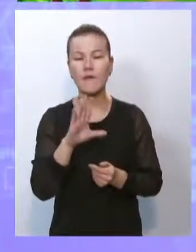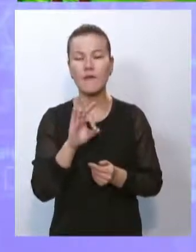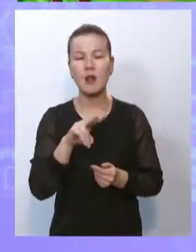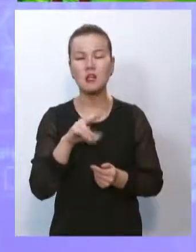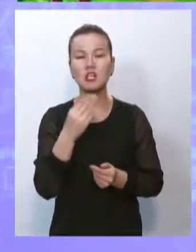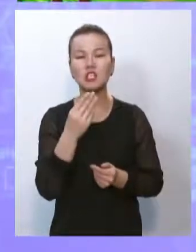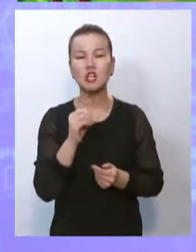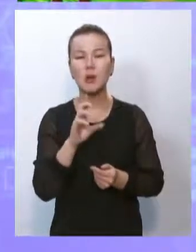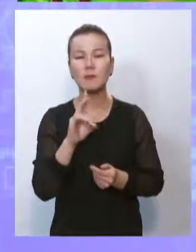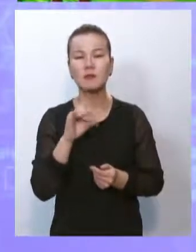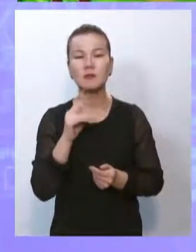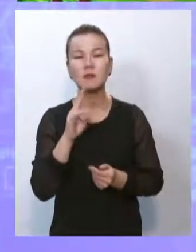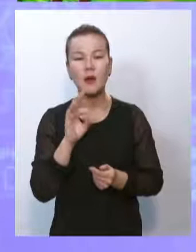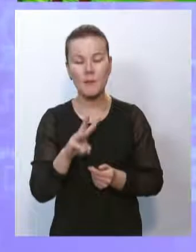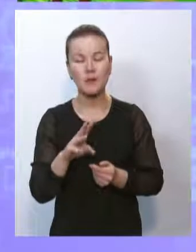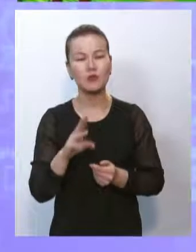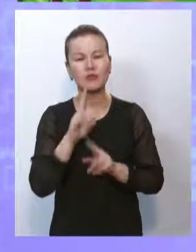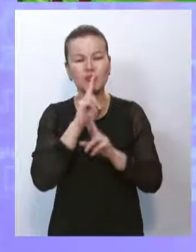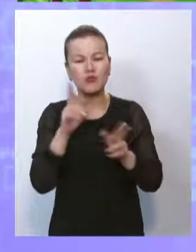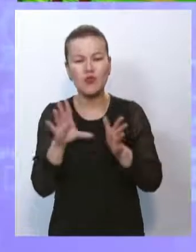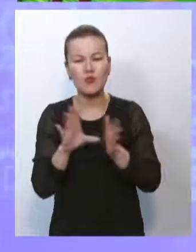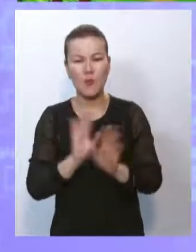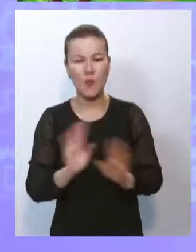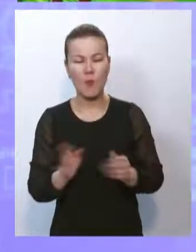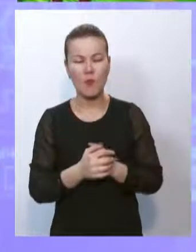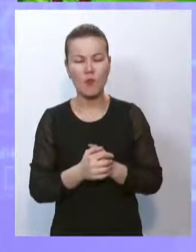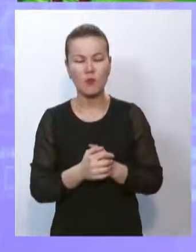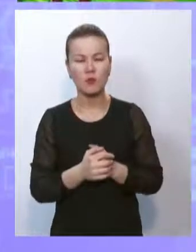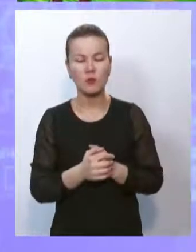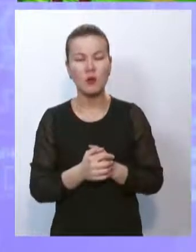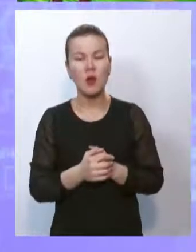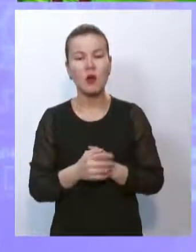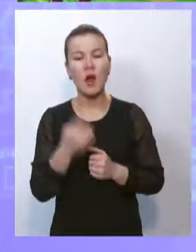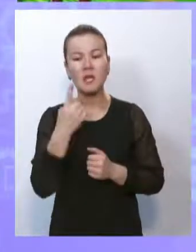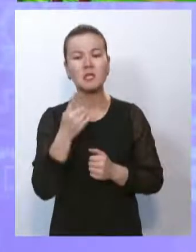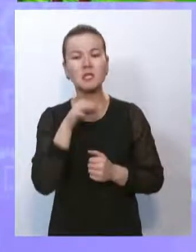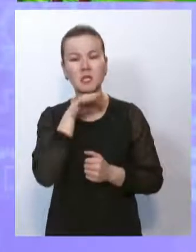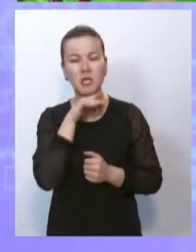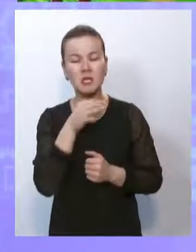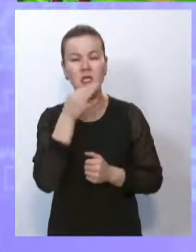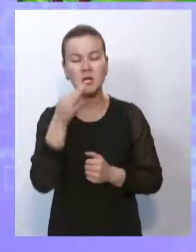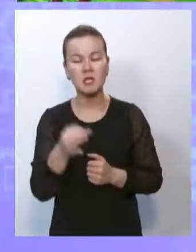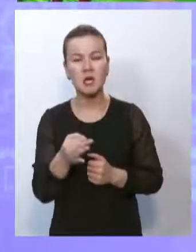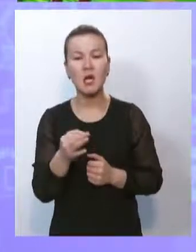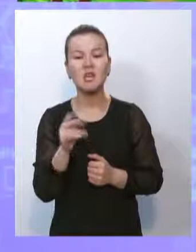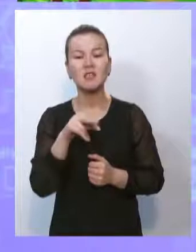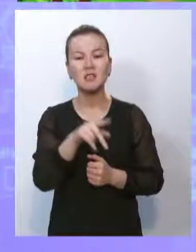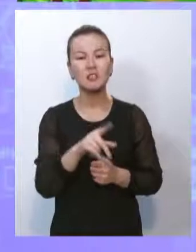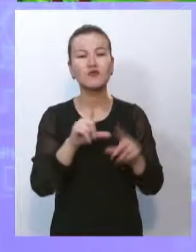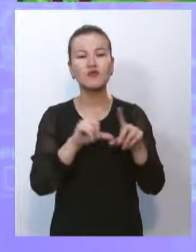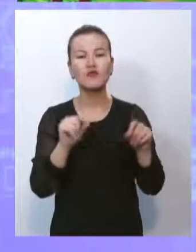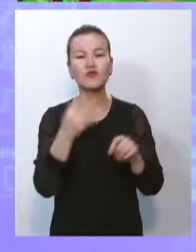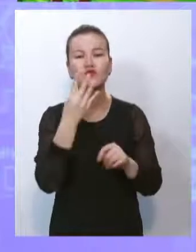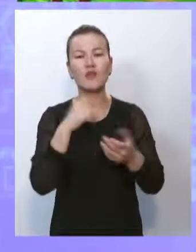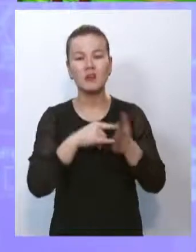помочь лишь один старец сказал еде иванушка в школу в четвертый класс